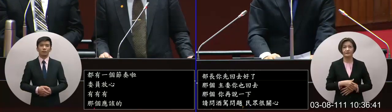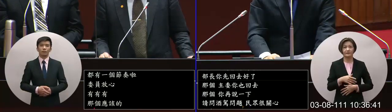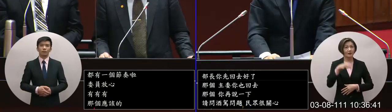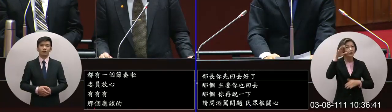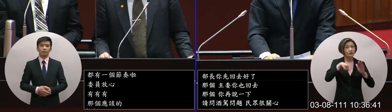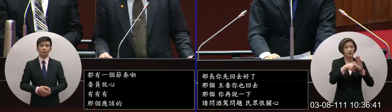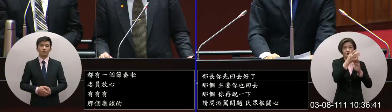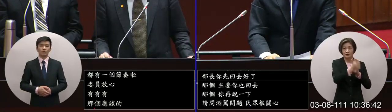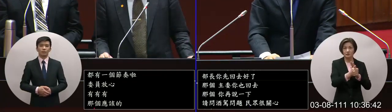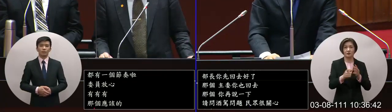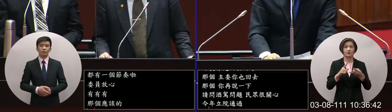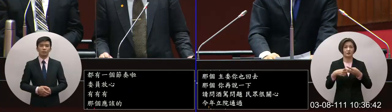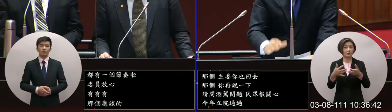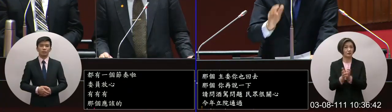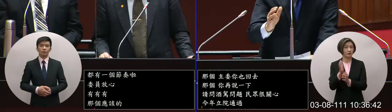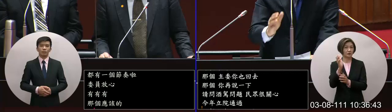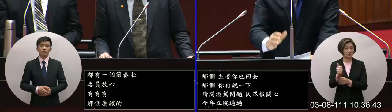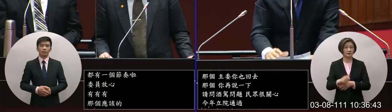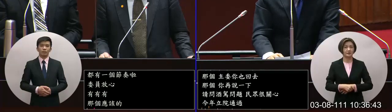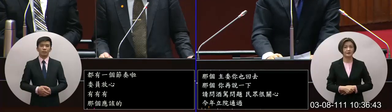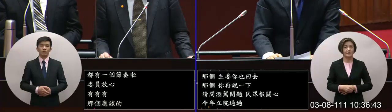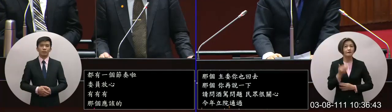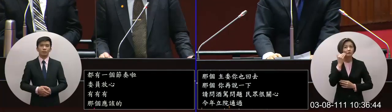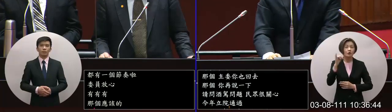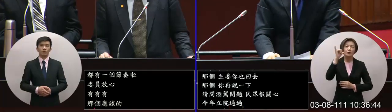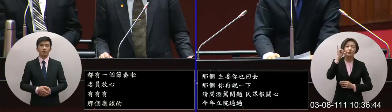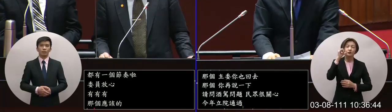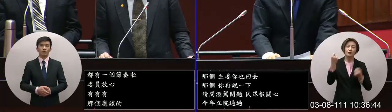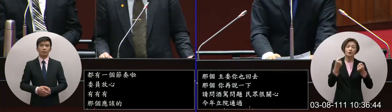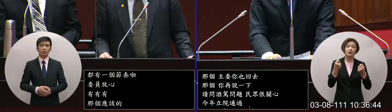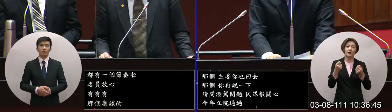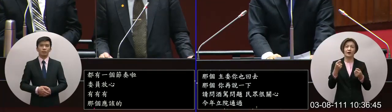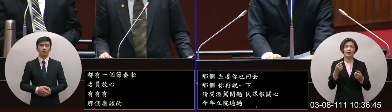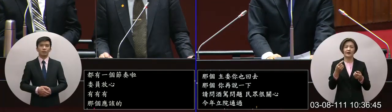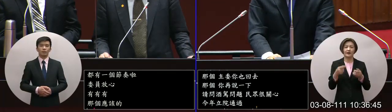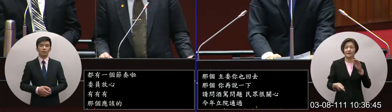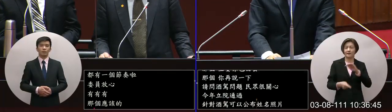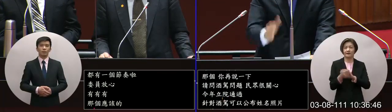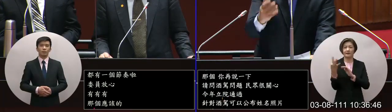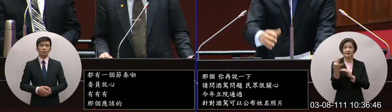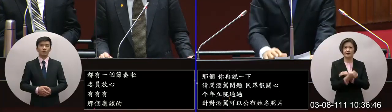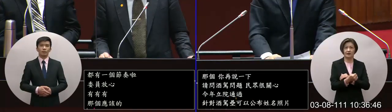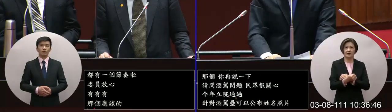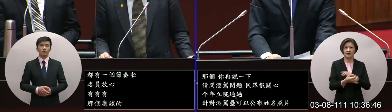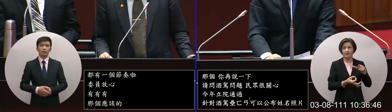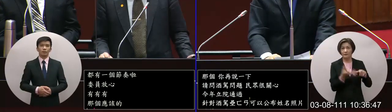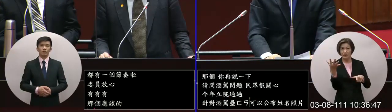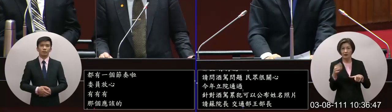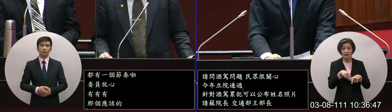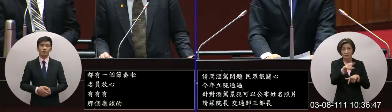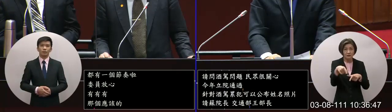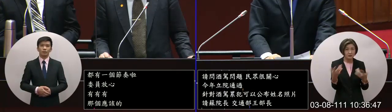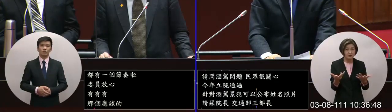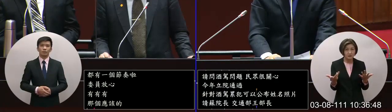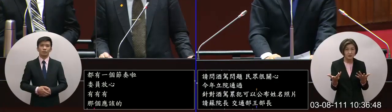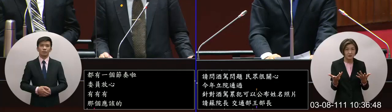通部王部长，要公布酒驾罹患的这些照片专区，到底有没有做？